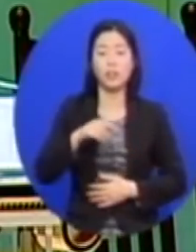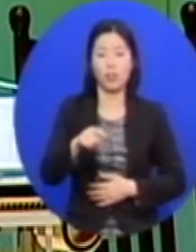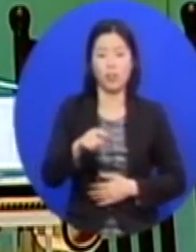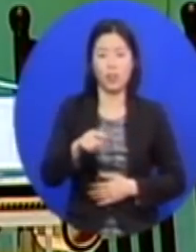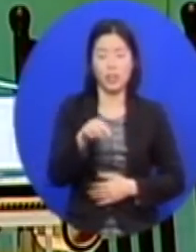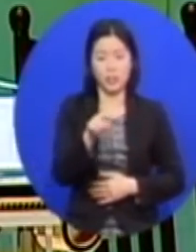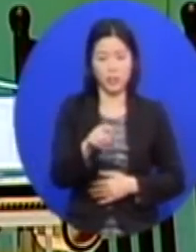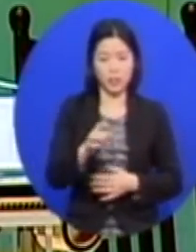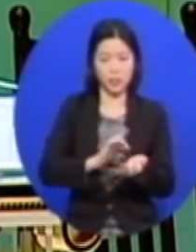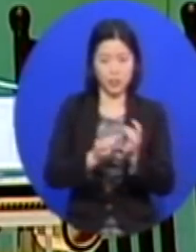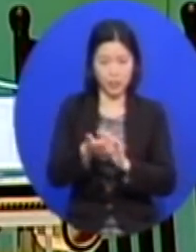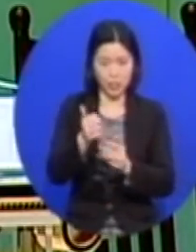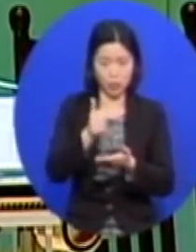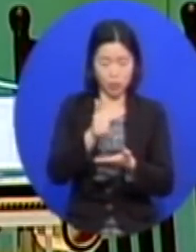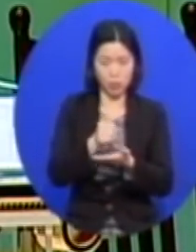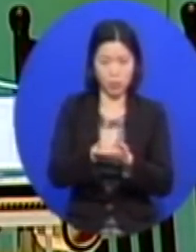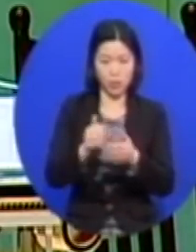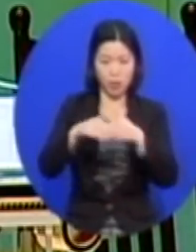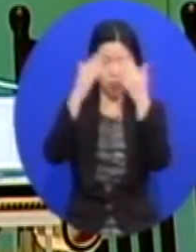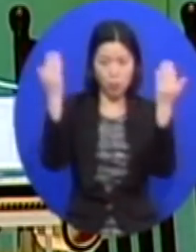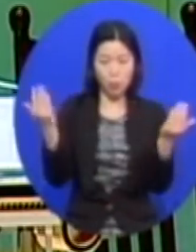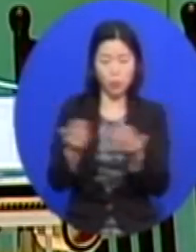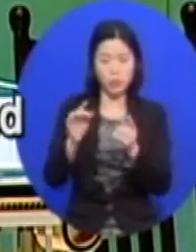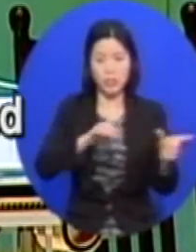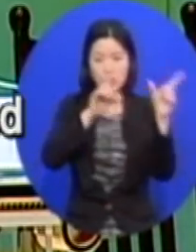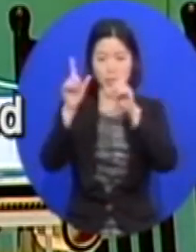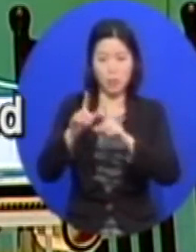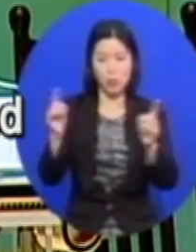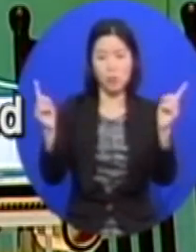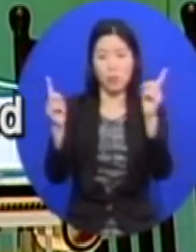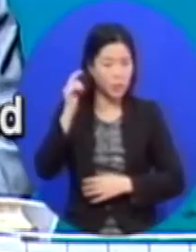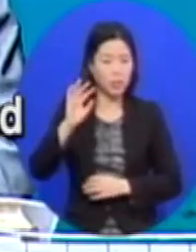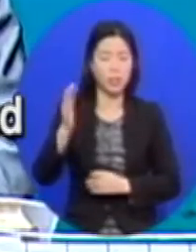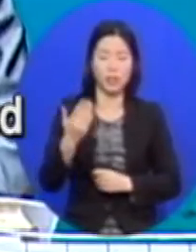그 예수님이 내 모든 삶을 다 바꿔 넣는 거예요